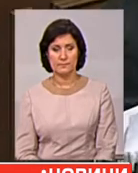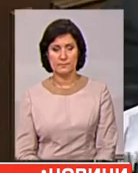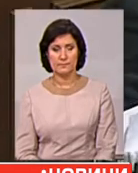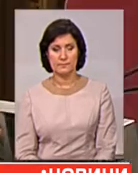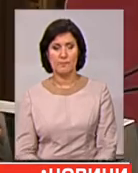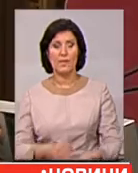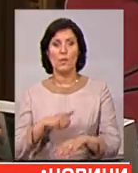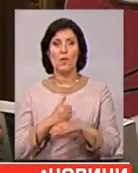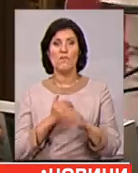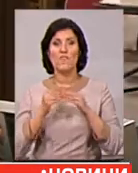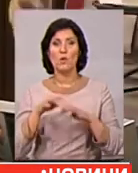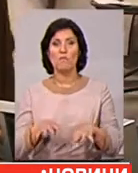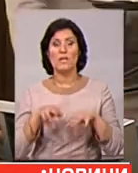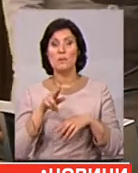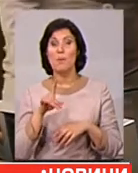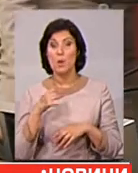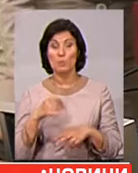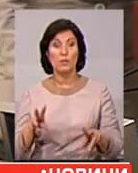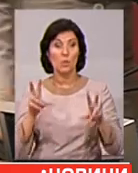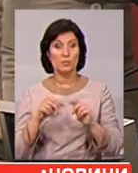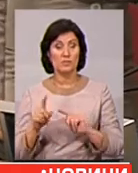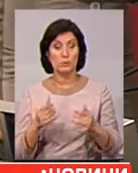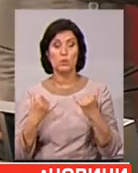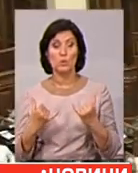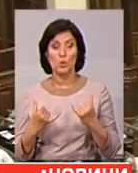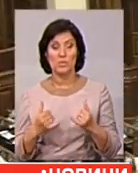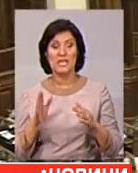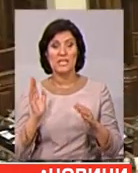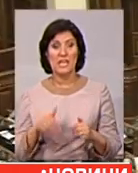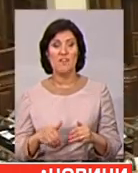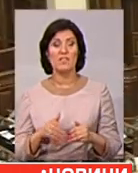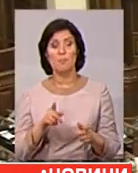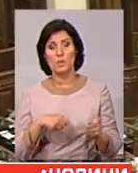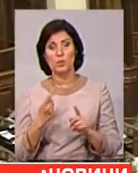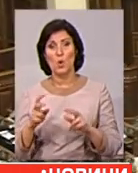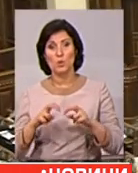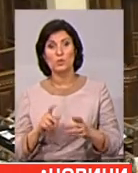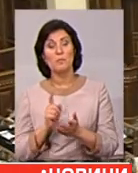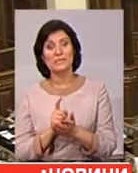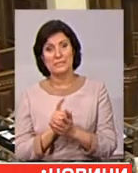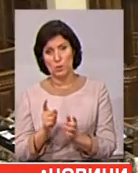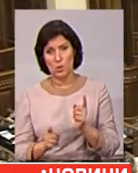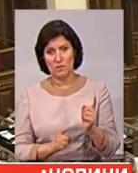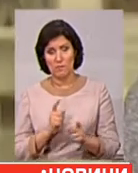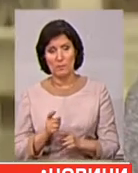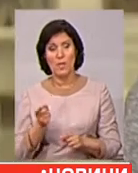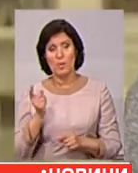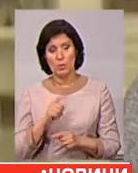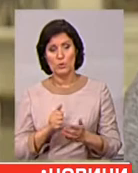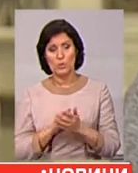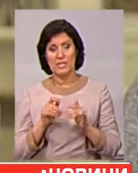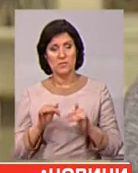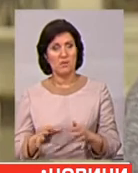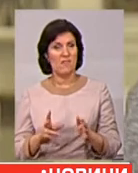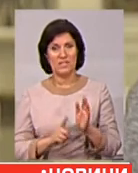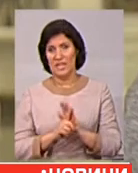Напередодні голова Верховної Ради Андрій Парубій обіцяв, що сьогодні навіть перейдуть до розгляду пенсійної реформи. Проте до неї справа